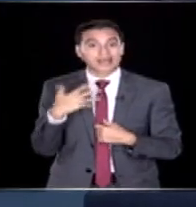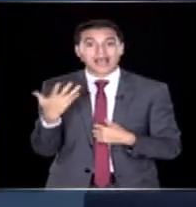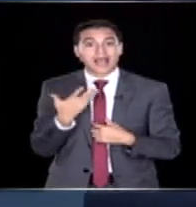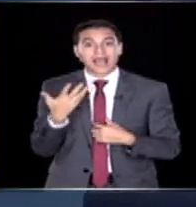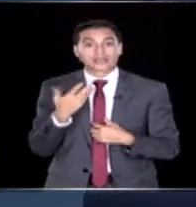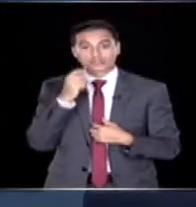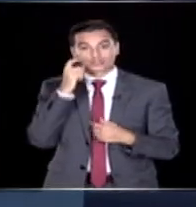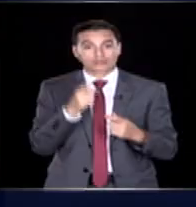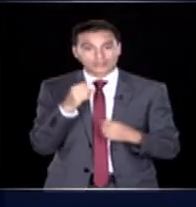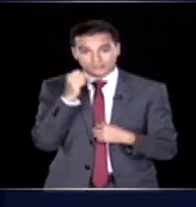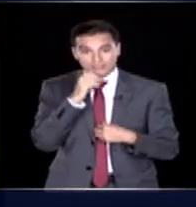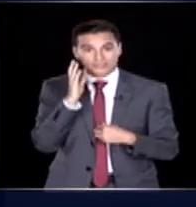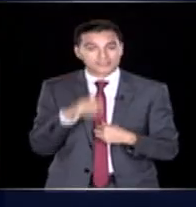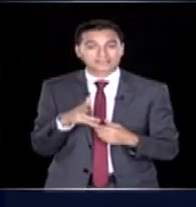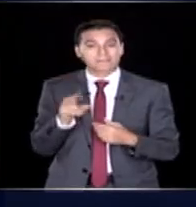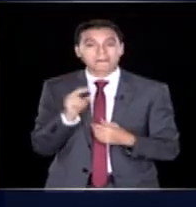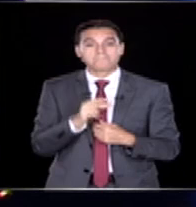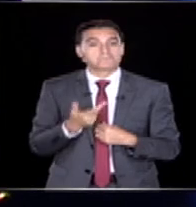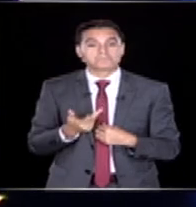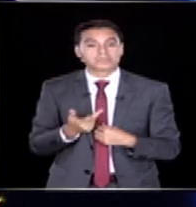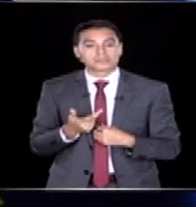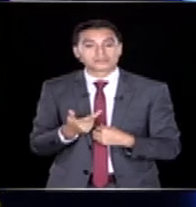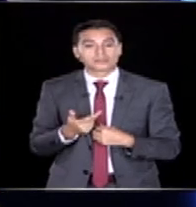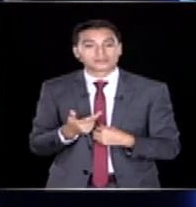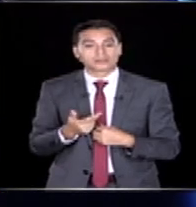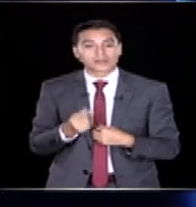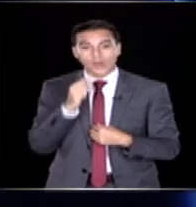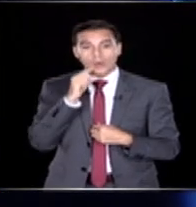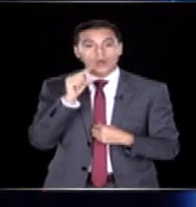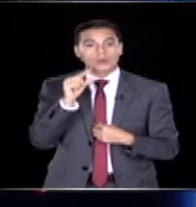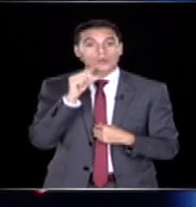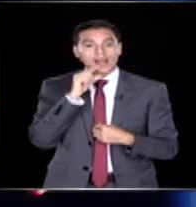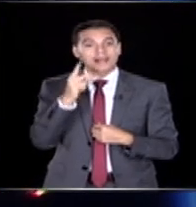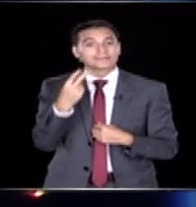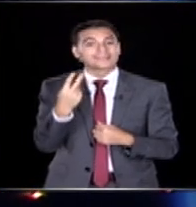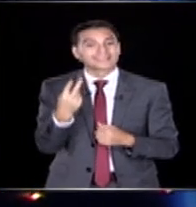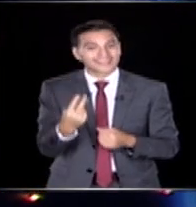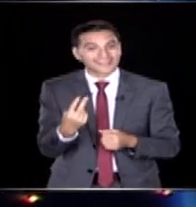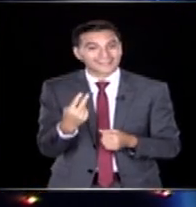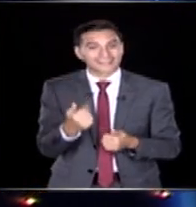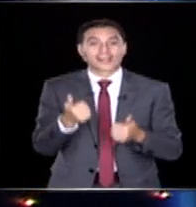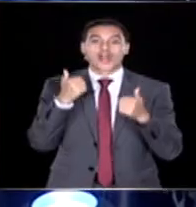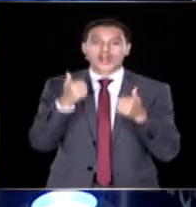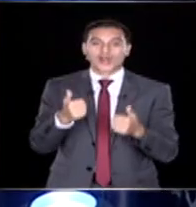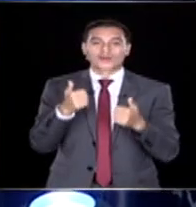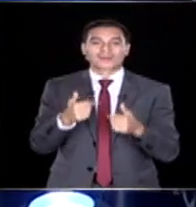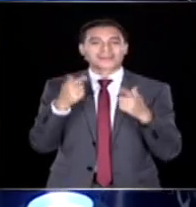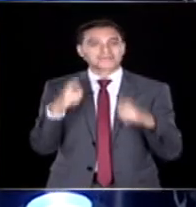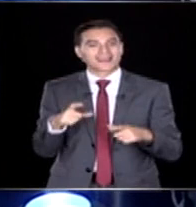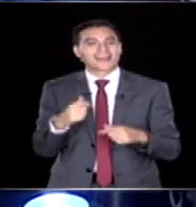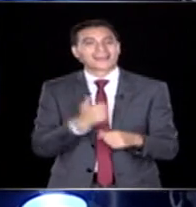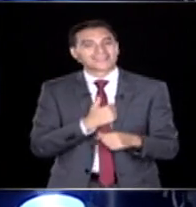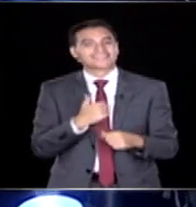مطرب. طب ايه زي ايه؟ كلمه حلوه وكلمتين حلوة